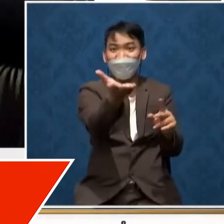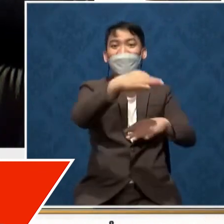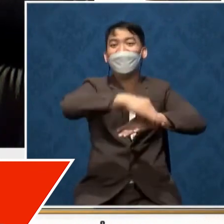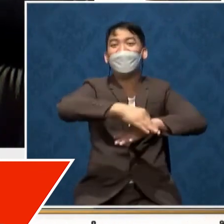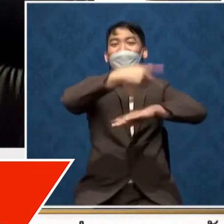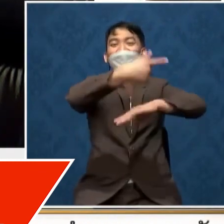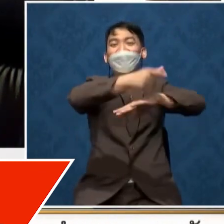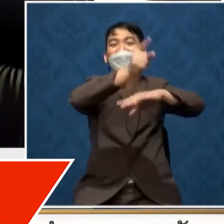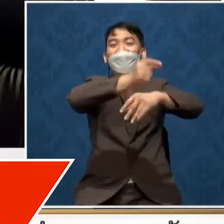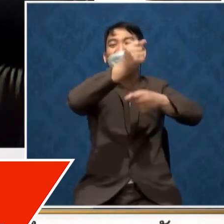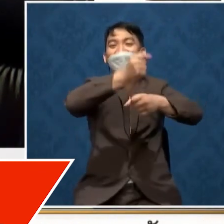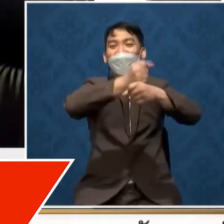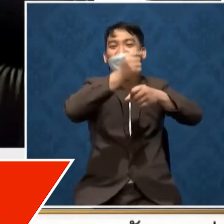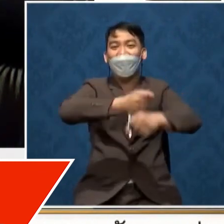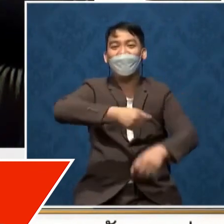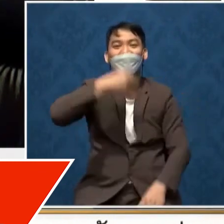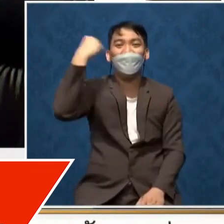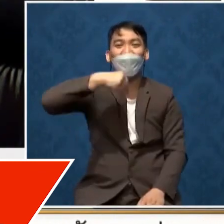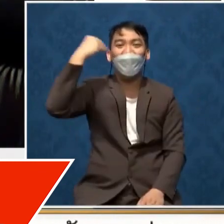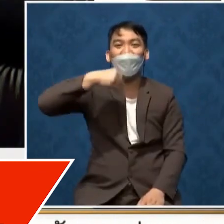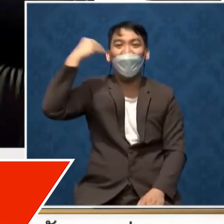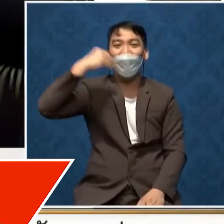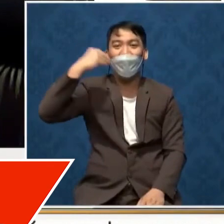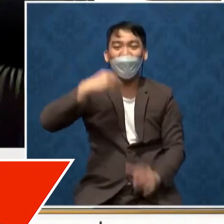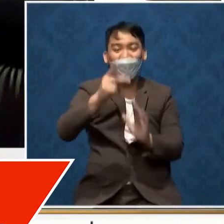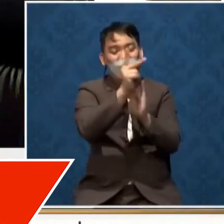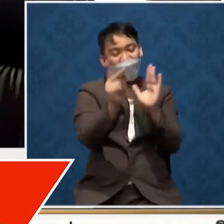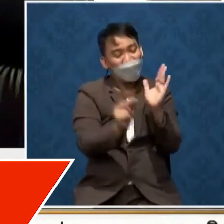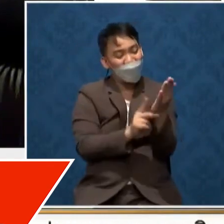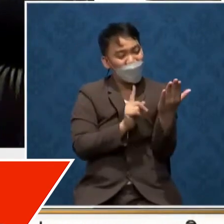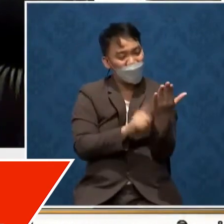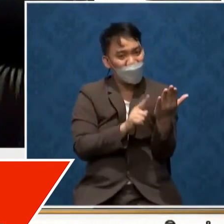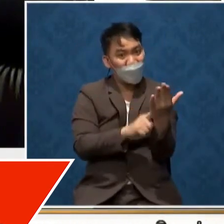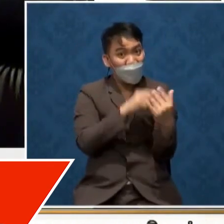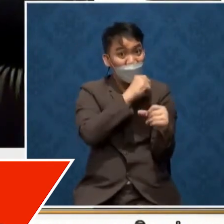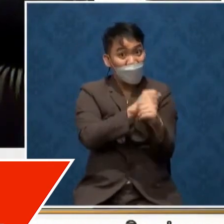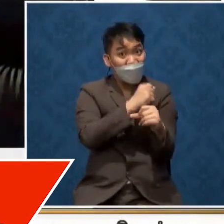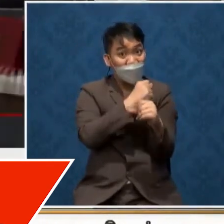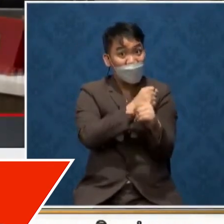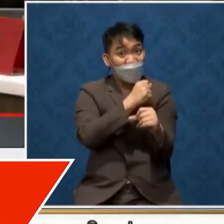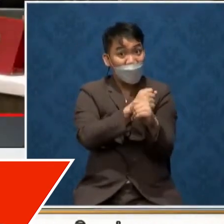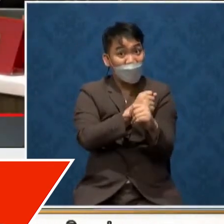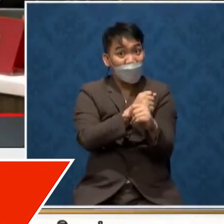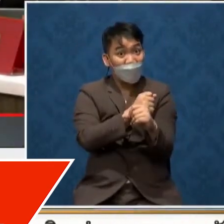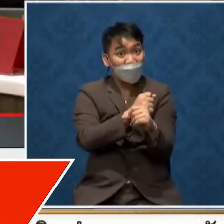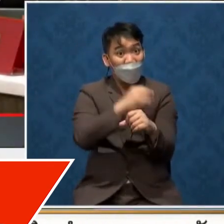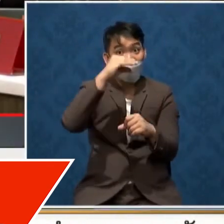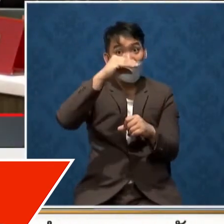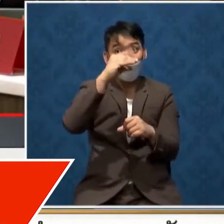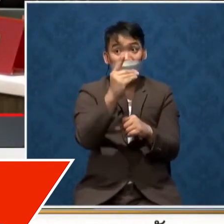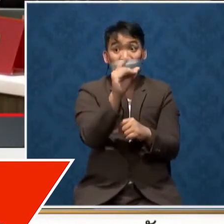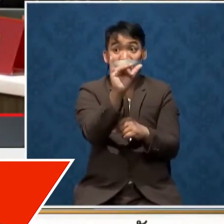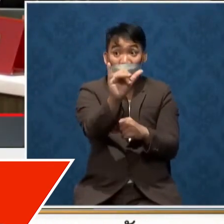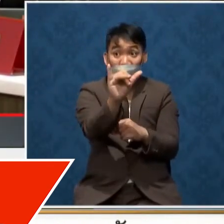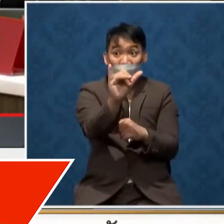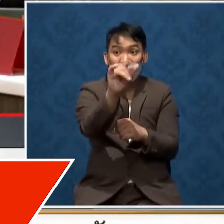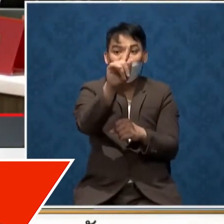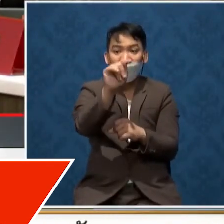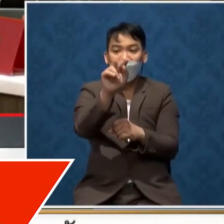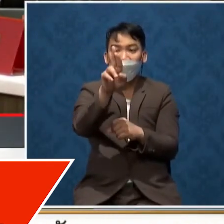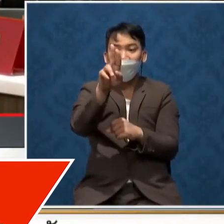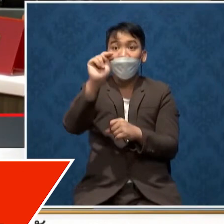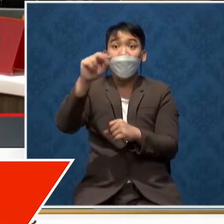สิ่งที่ควรจะอ่านในรัฐธรรมนูญคือกระทำโดยตรงต่อกรรมาธิการไม่ใช่ส่งค